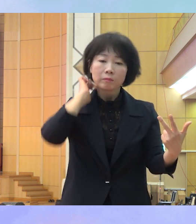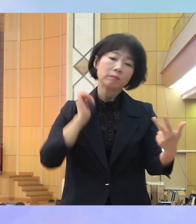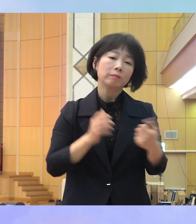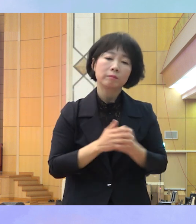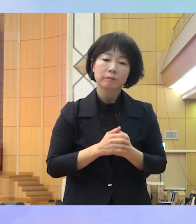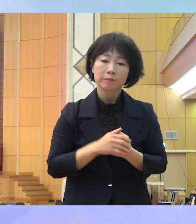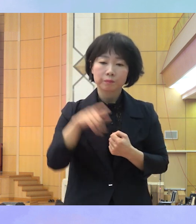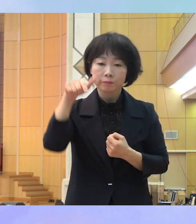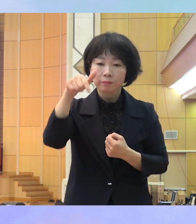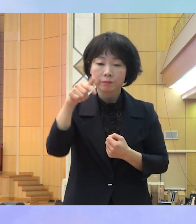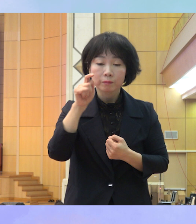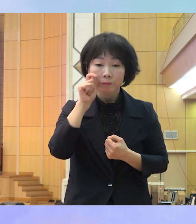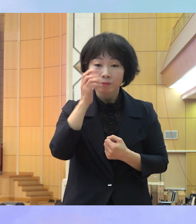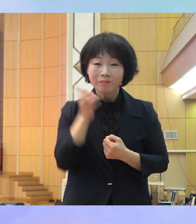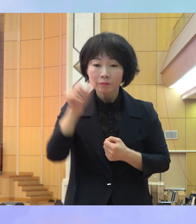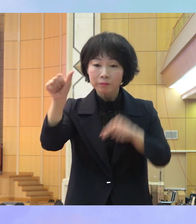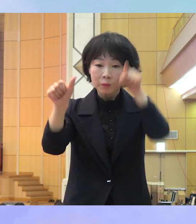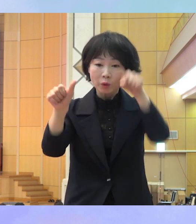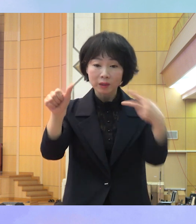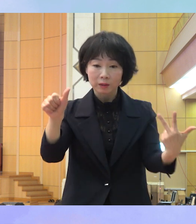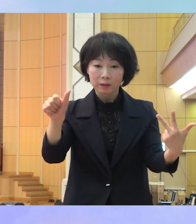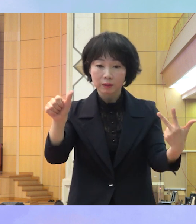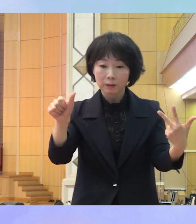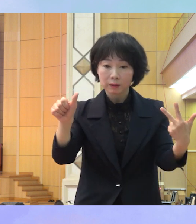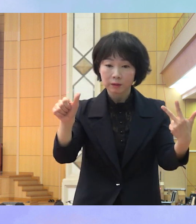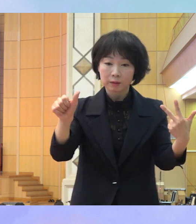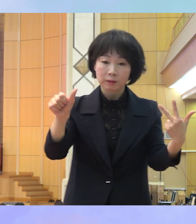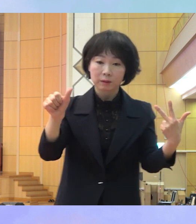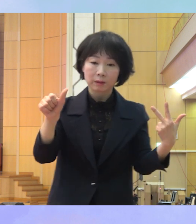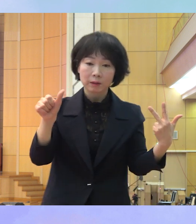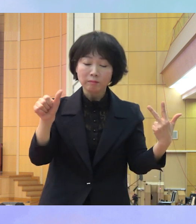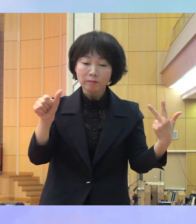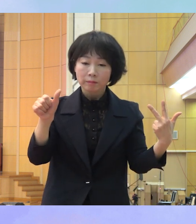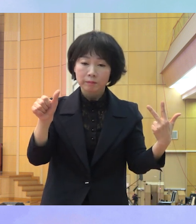고린도전서 5장 7절 267페이지.